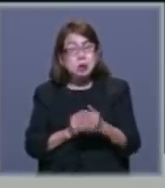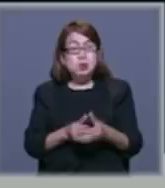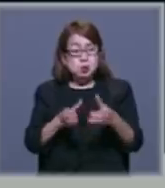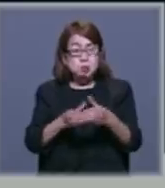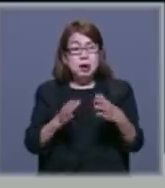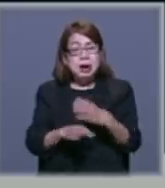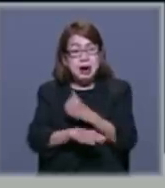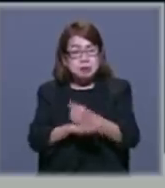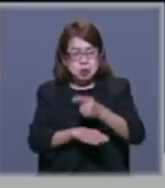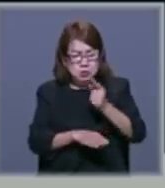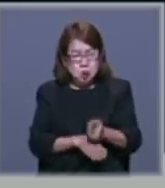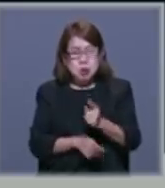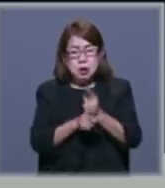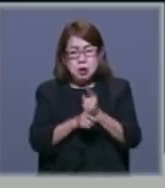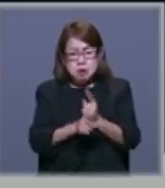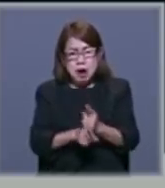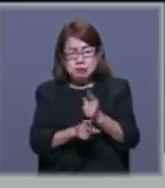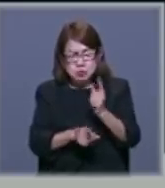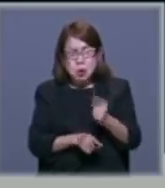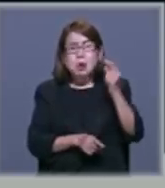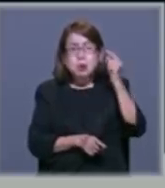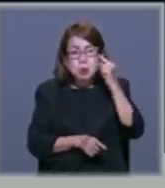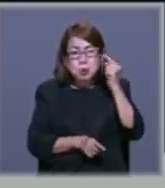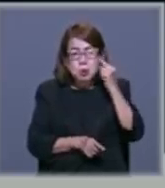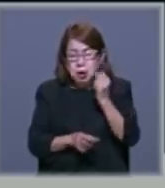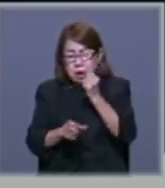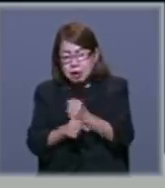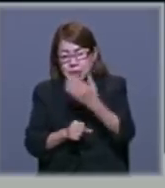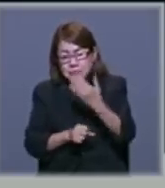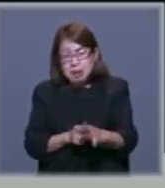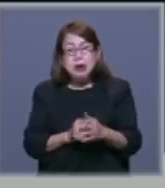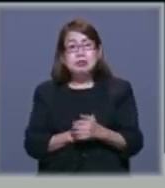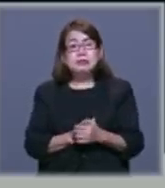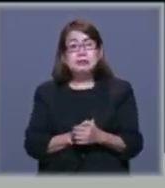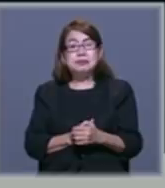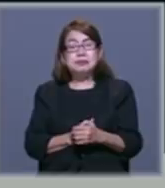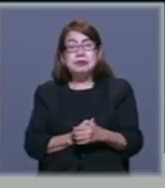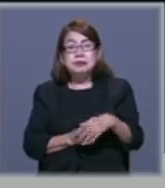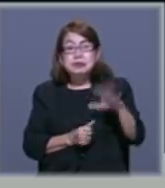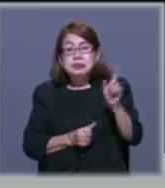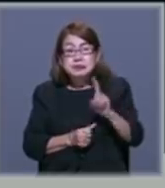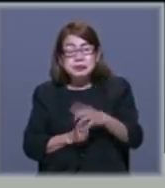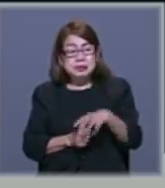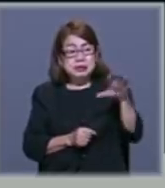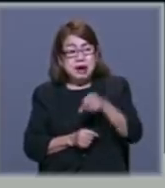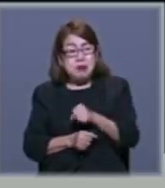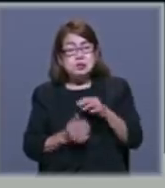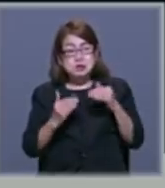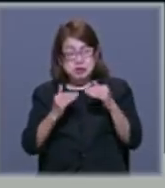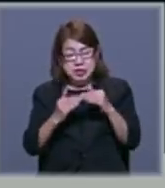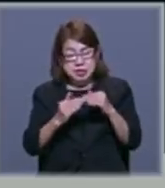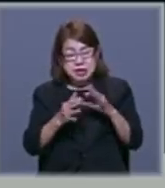อยู่บนความตระหนักว่าการกระทำนั้นจะไม่เป็นการอาศัยสิทธิและเสรีภาพทางการเมือง